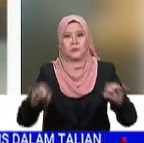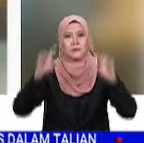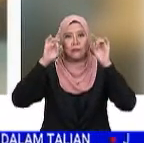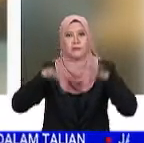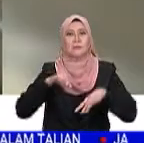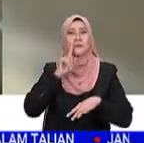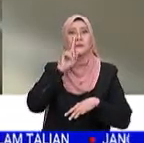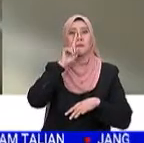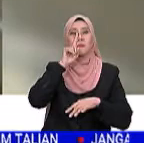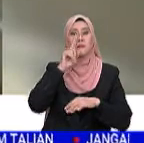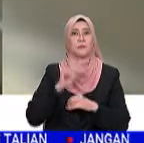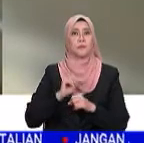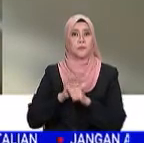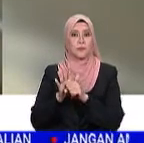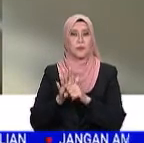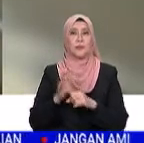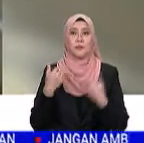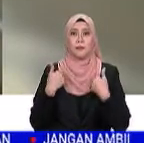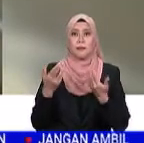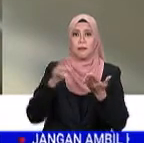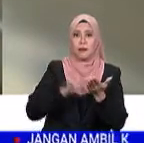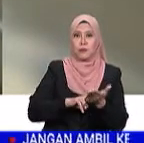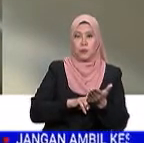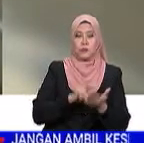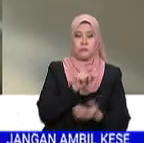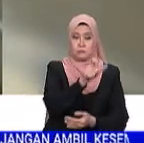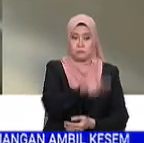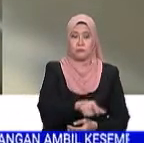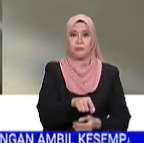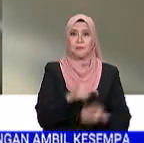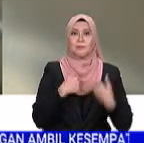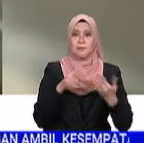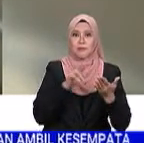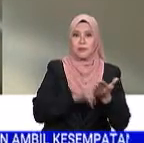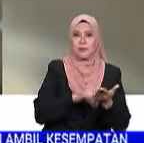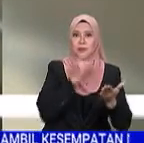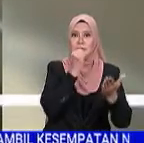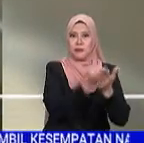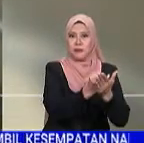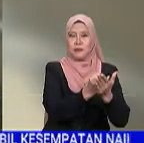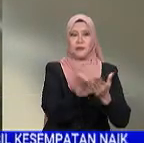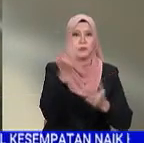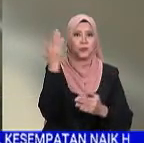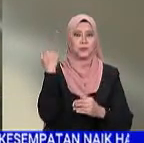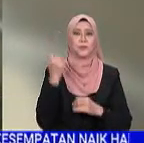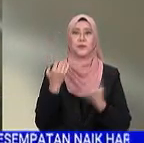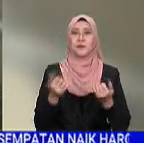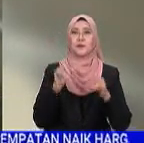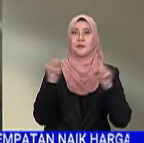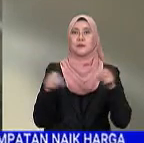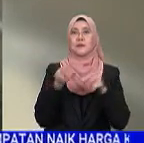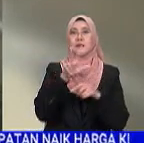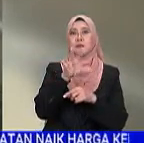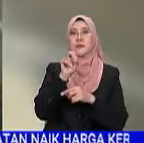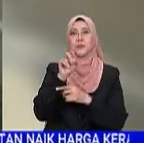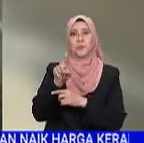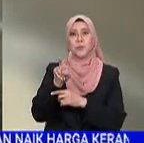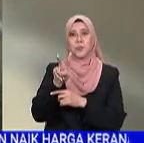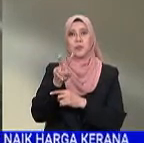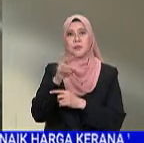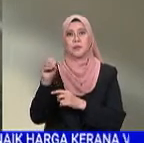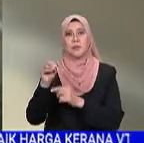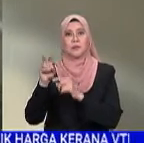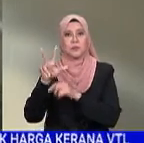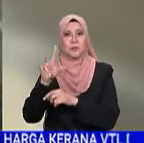19 kedua survei turut mempunyai ekor jenazah lampau kiddish ngikut section 302 kanun keseksaan dan